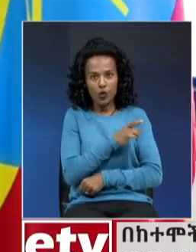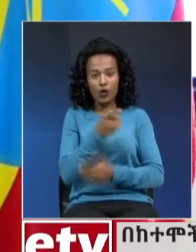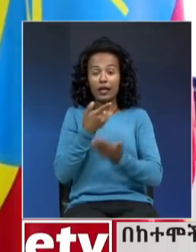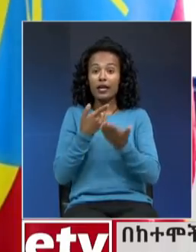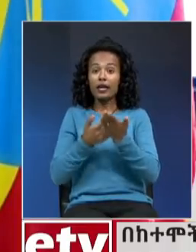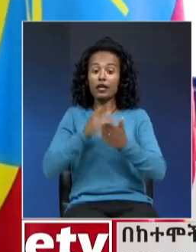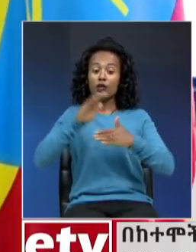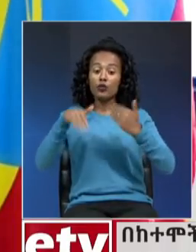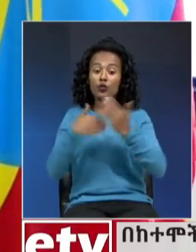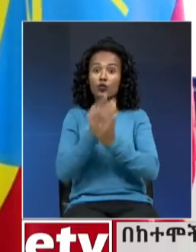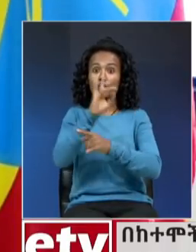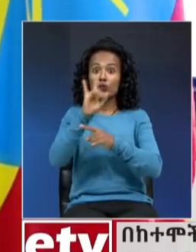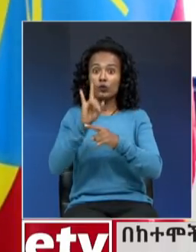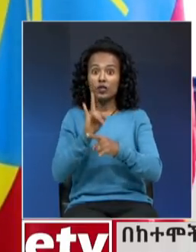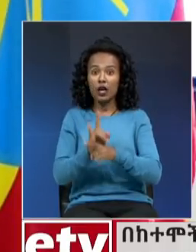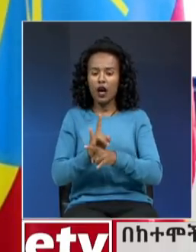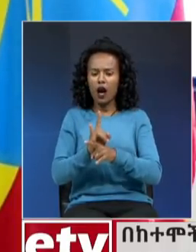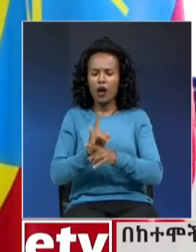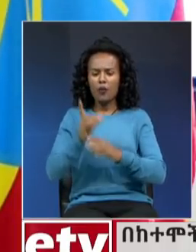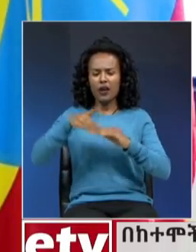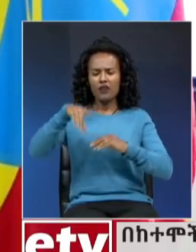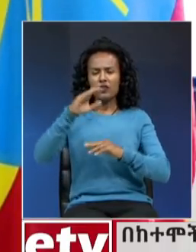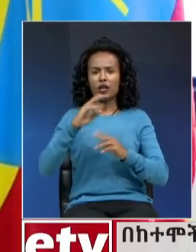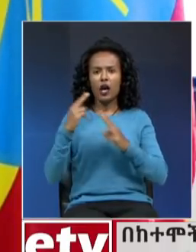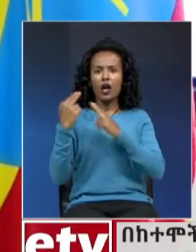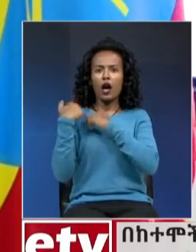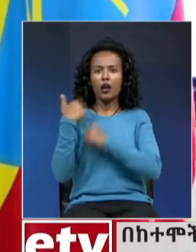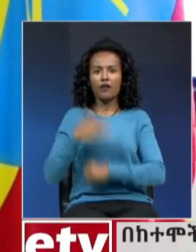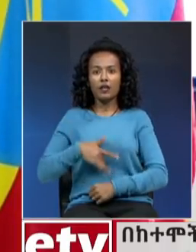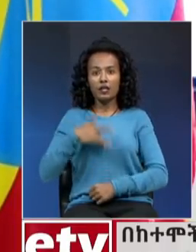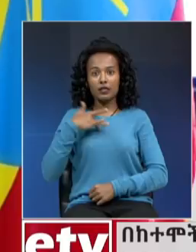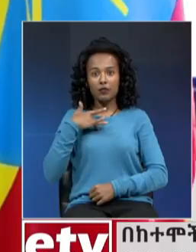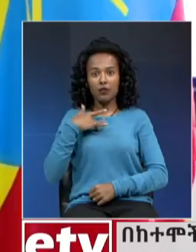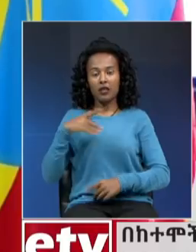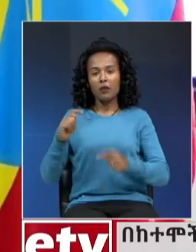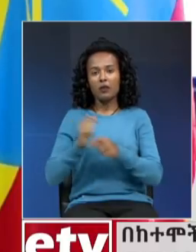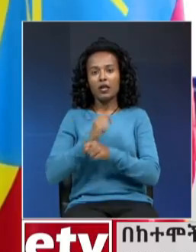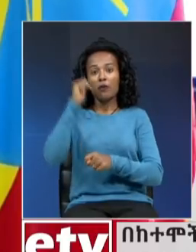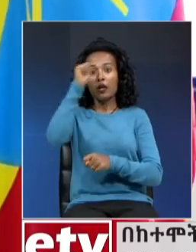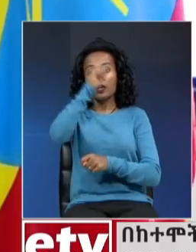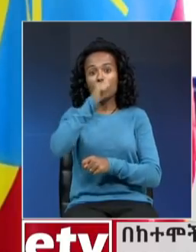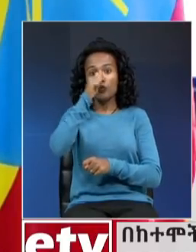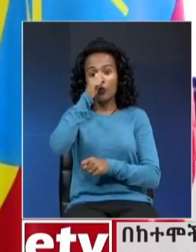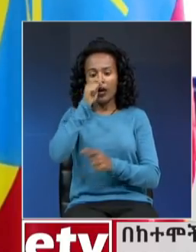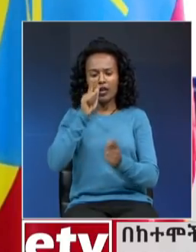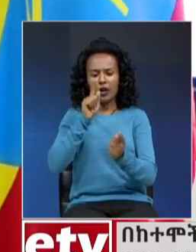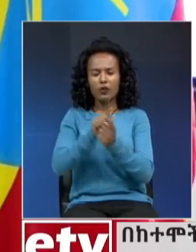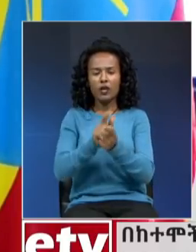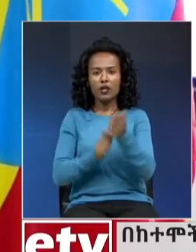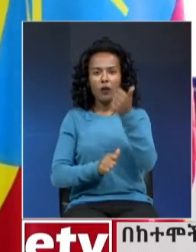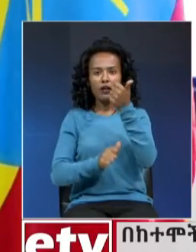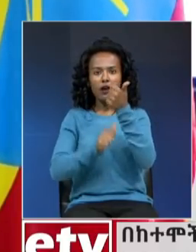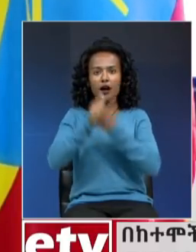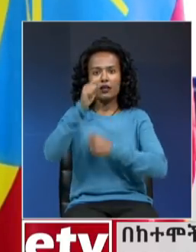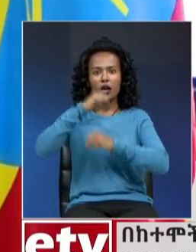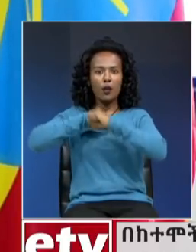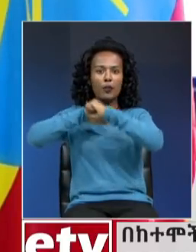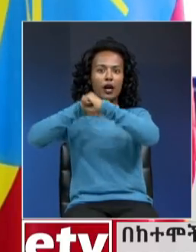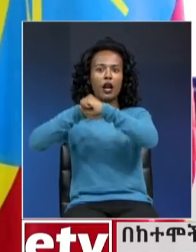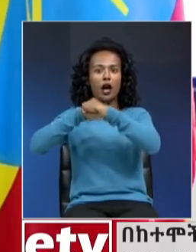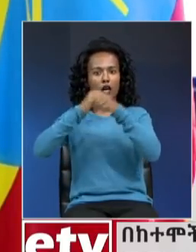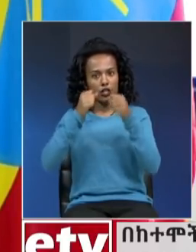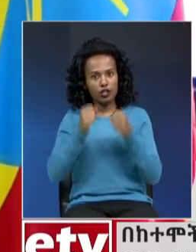ይህንን ሁሉም ዜጋ በከፍተኛ ኃላፊነት ስሜት በመተግበር ኢትዮጵያን ከሚገጥማት አደጋ መከላከል